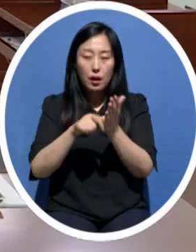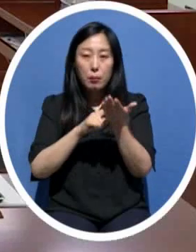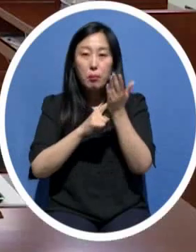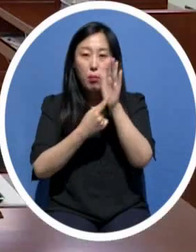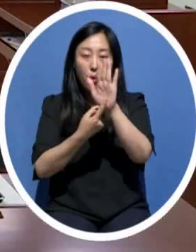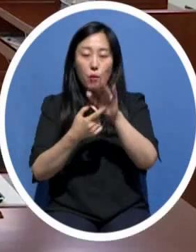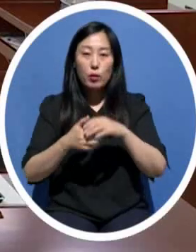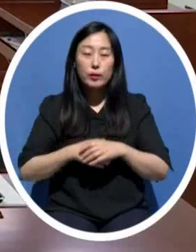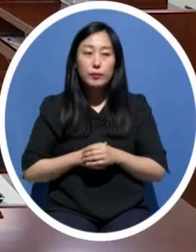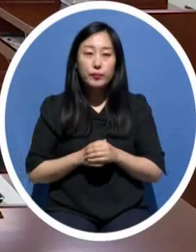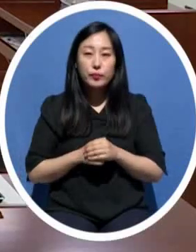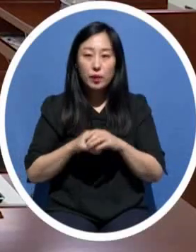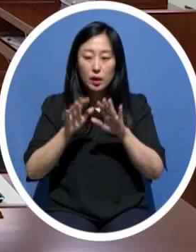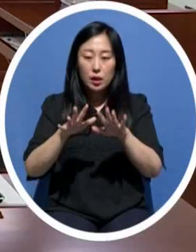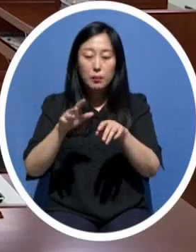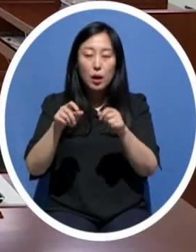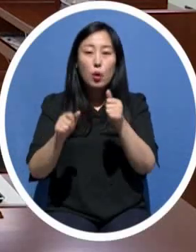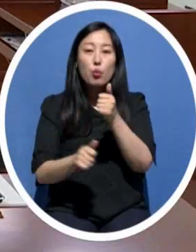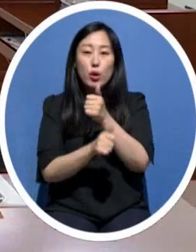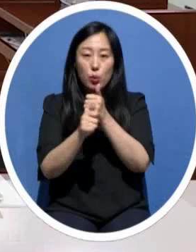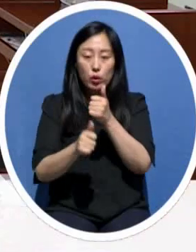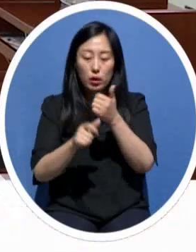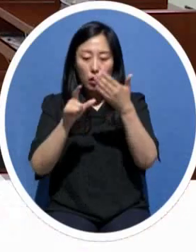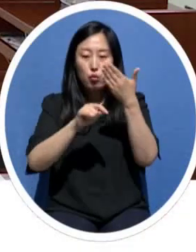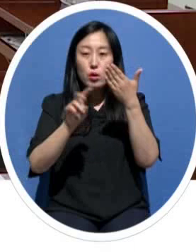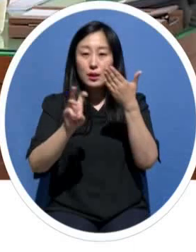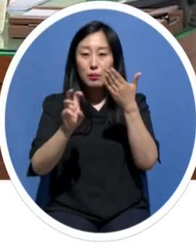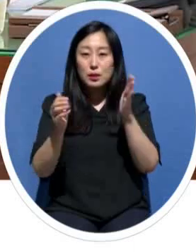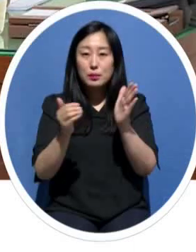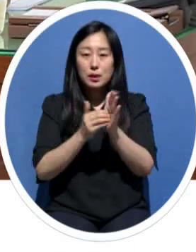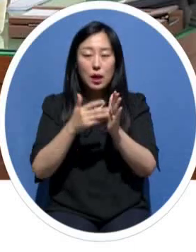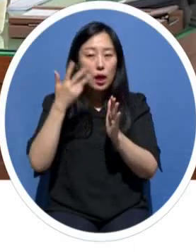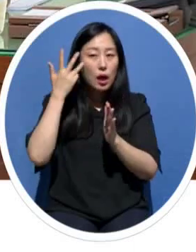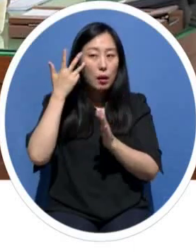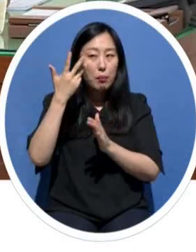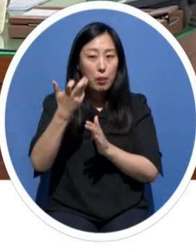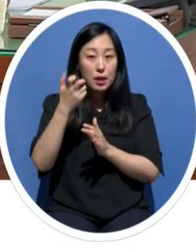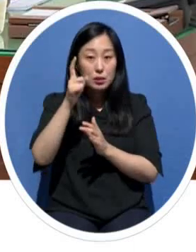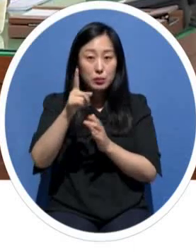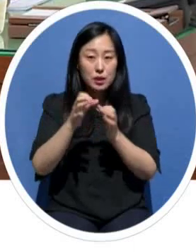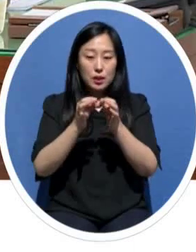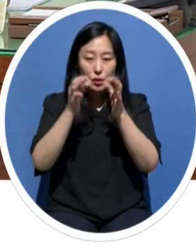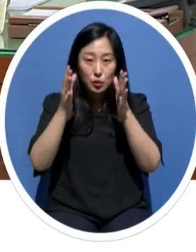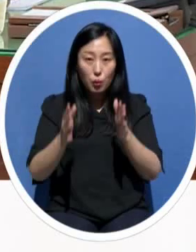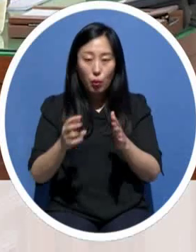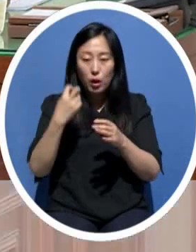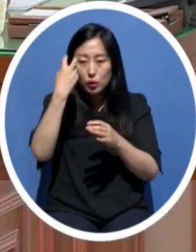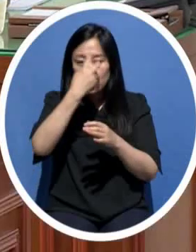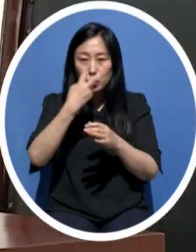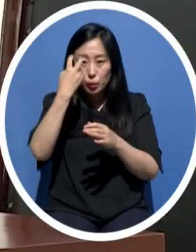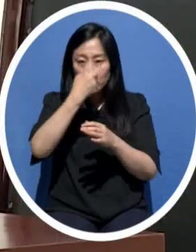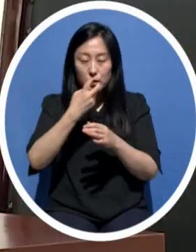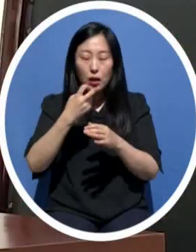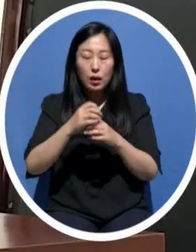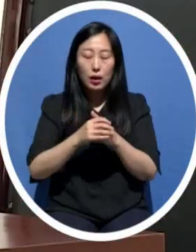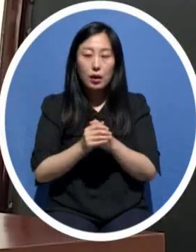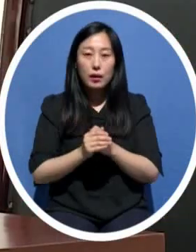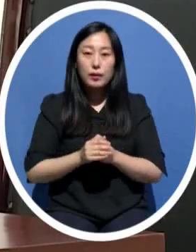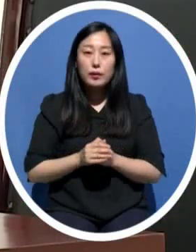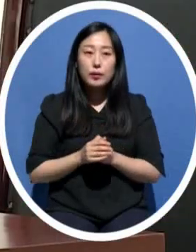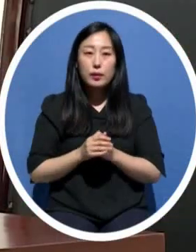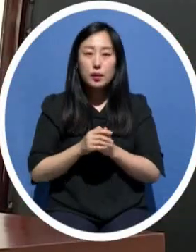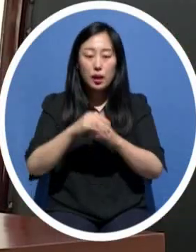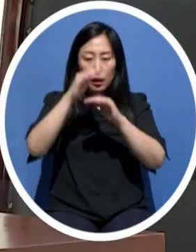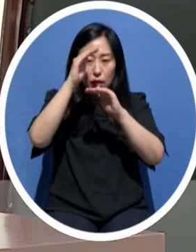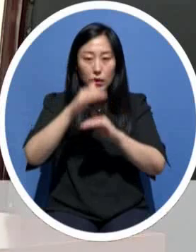것입니다. 이번 특별위원회는 오는 9월 30일까지 약 81일에 걸친 행정사무조사를 진행합니다.